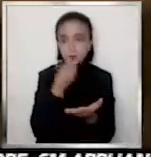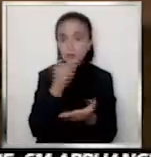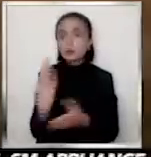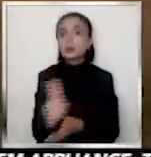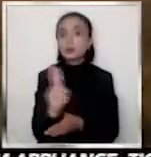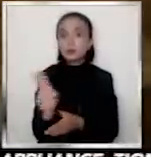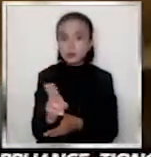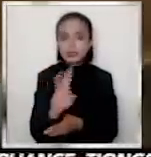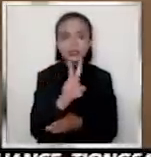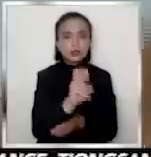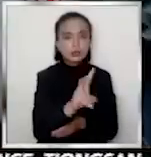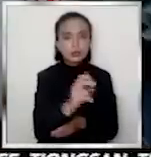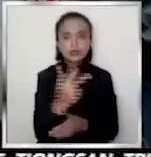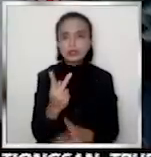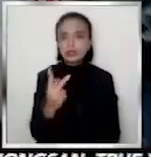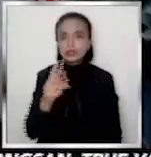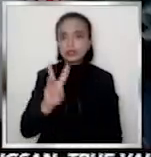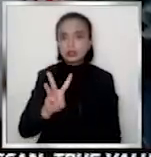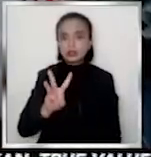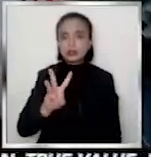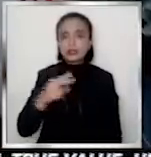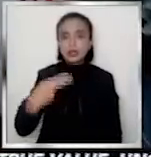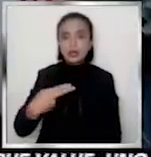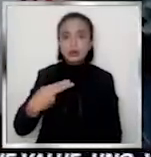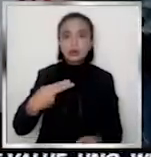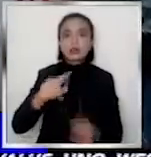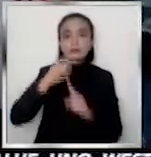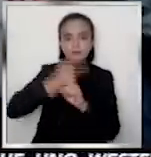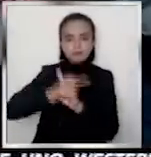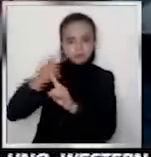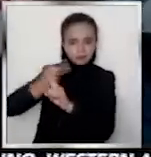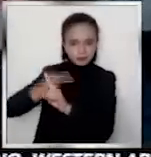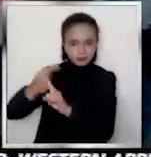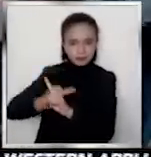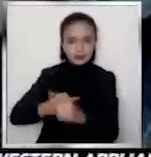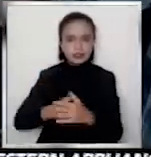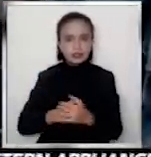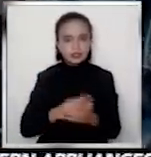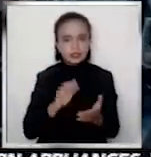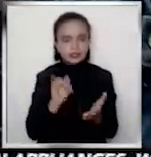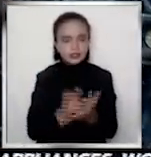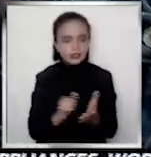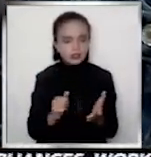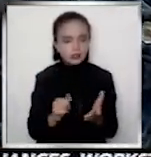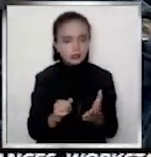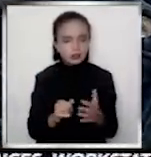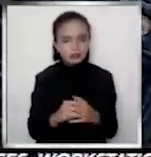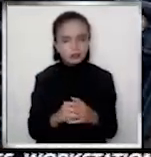200 kilowatt hour kada buwan. Doon na napupunta sa kuryente yung imbis na